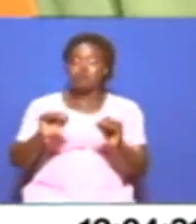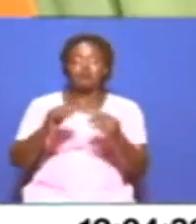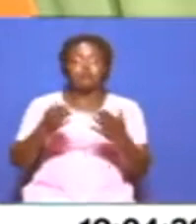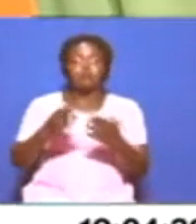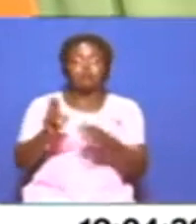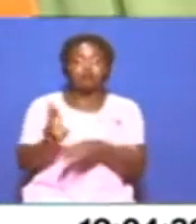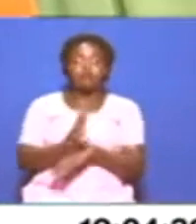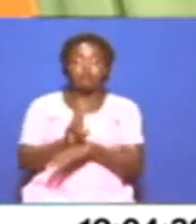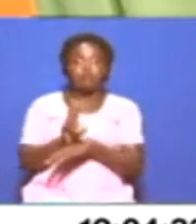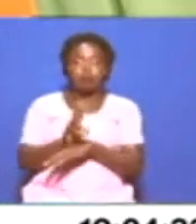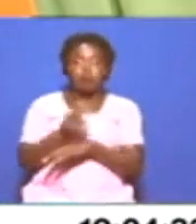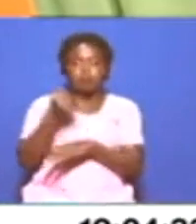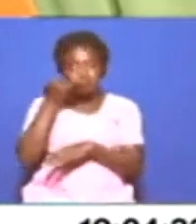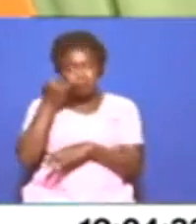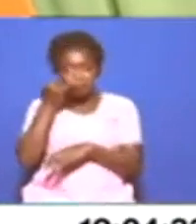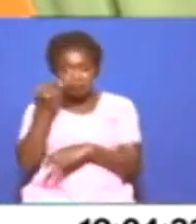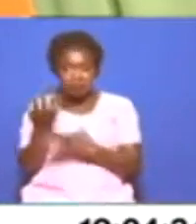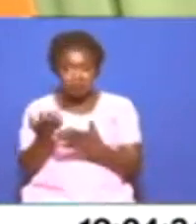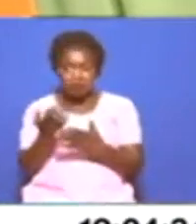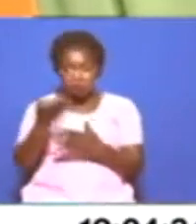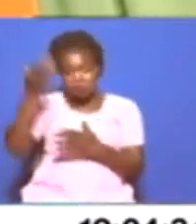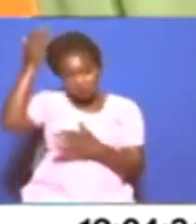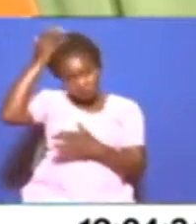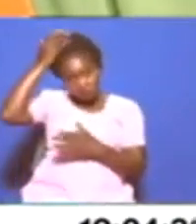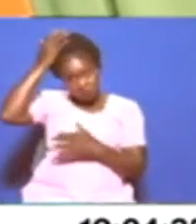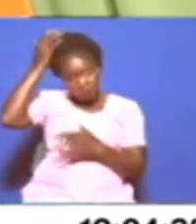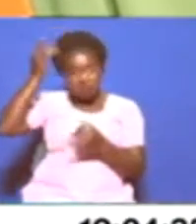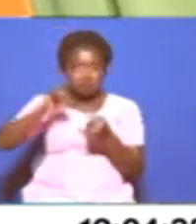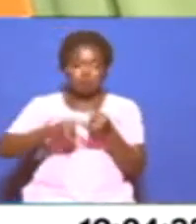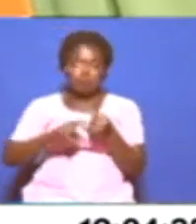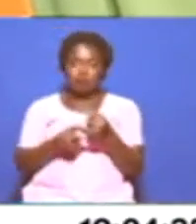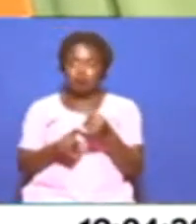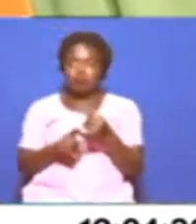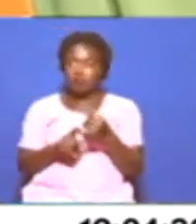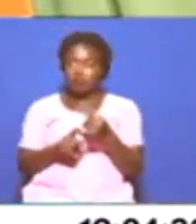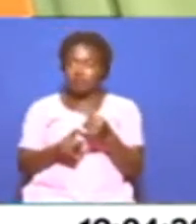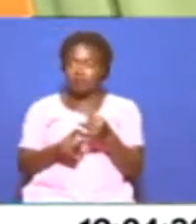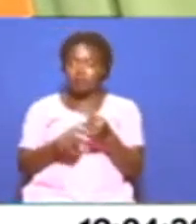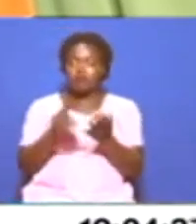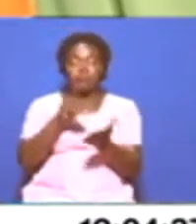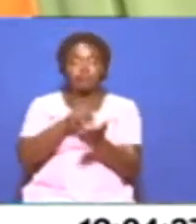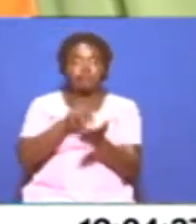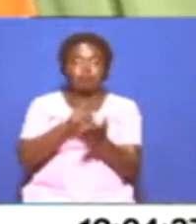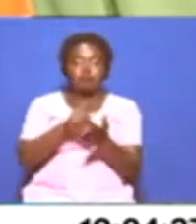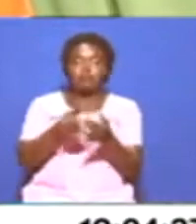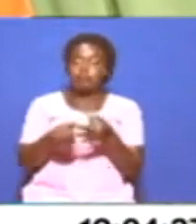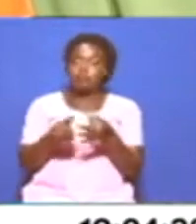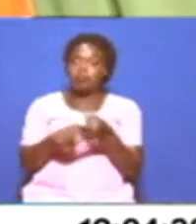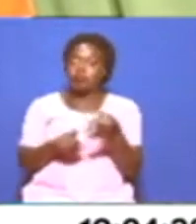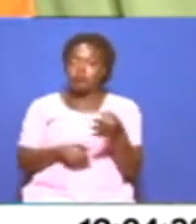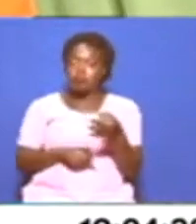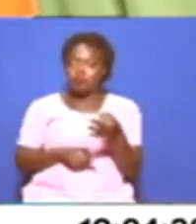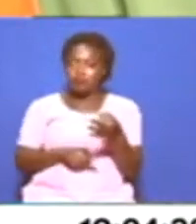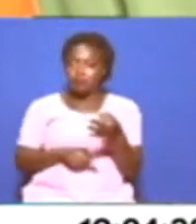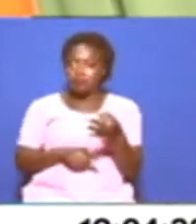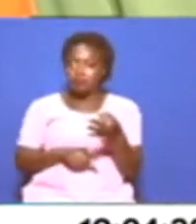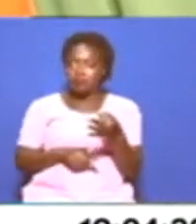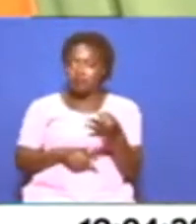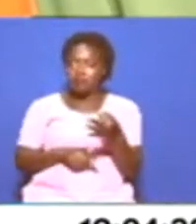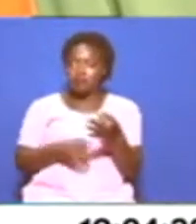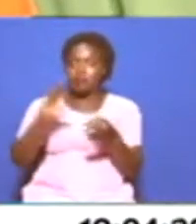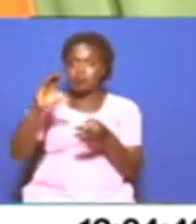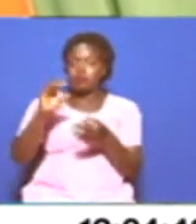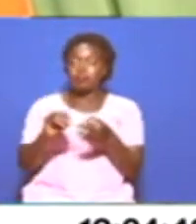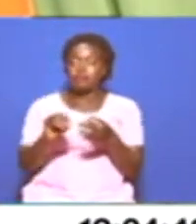kulevya. We have nurses, we have our doctors, we have clinical